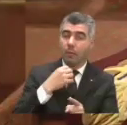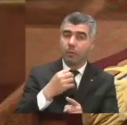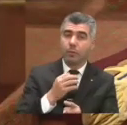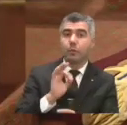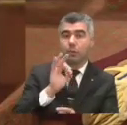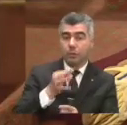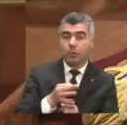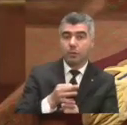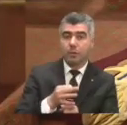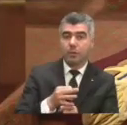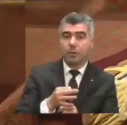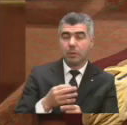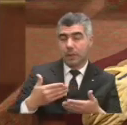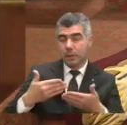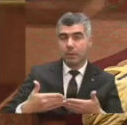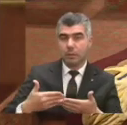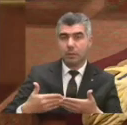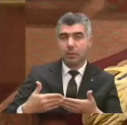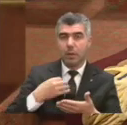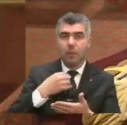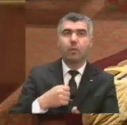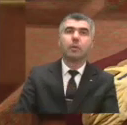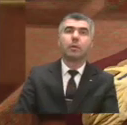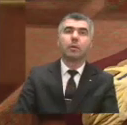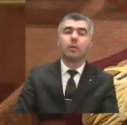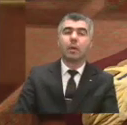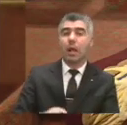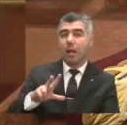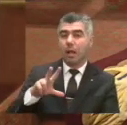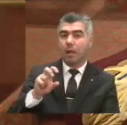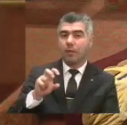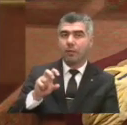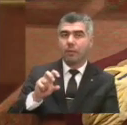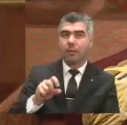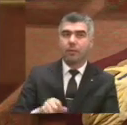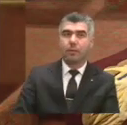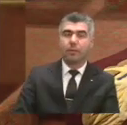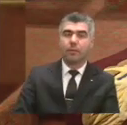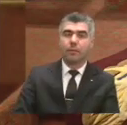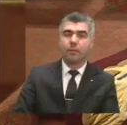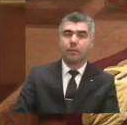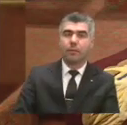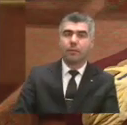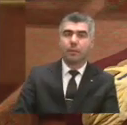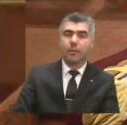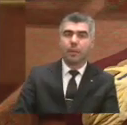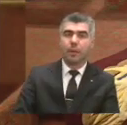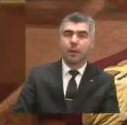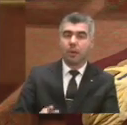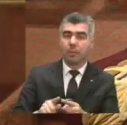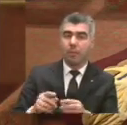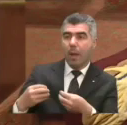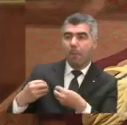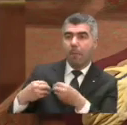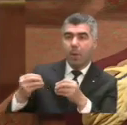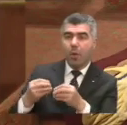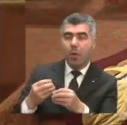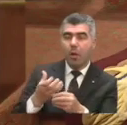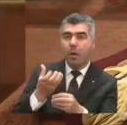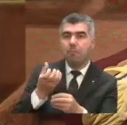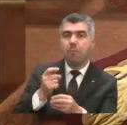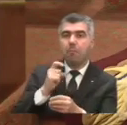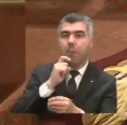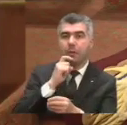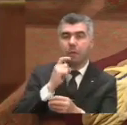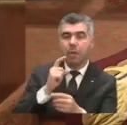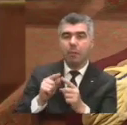كاينه هذ المره ولكن بغيت نقول وهذا معروف بان هذوك الصادرات ديال الطماطم عمرها ما